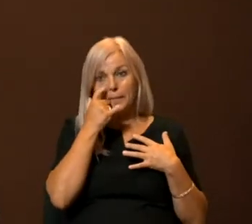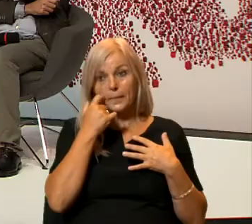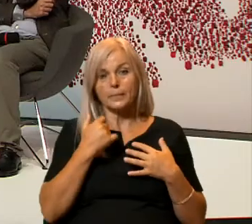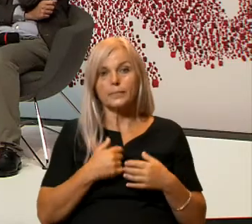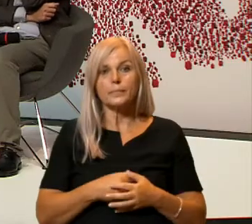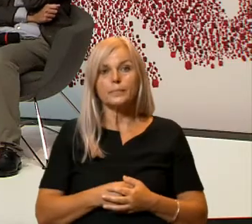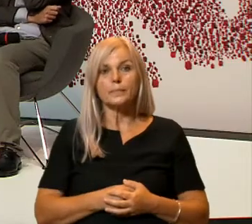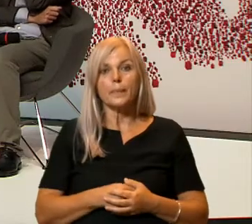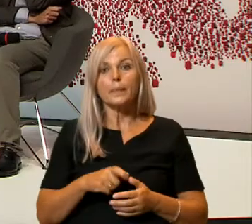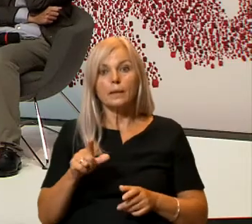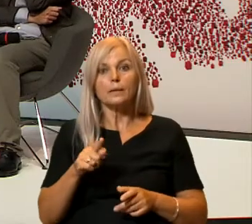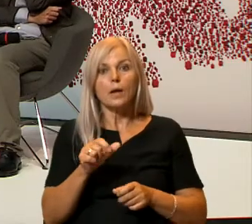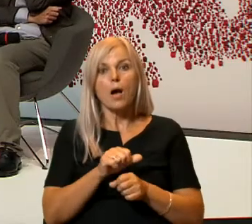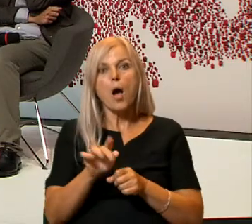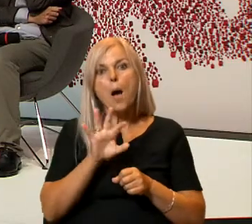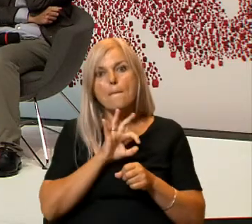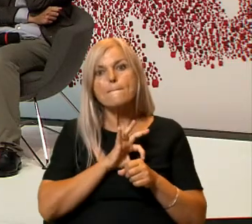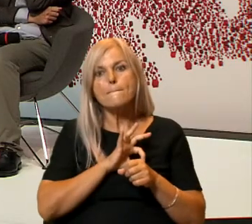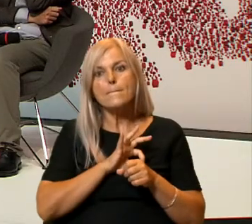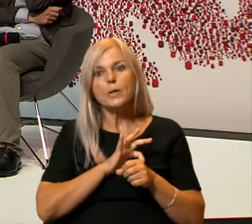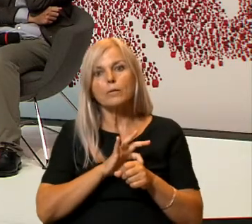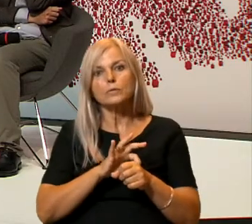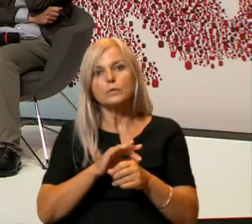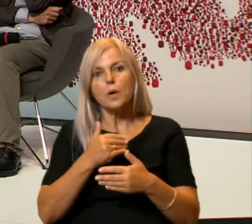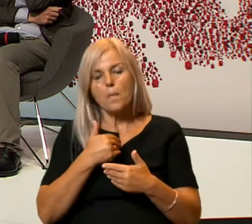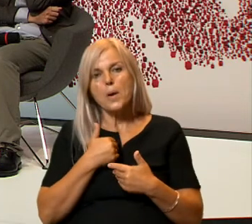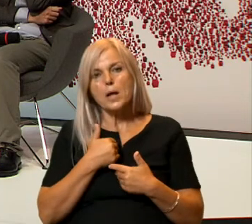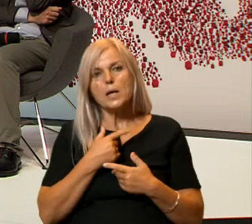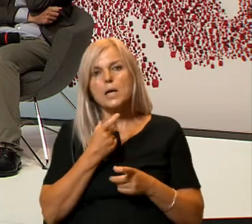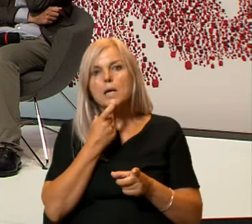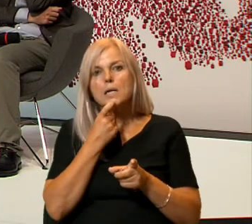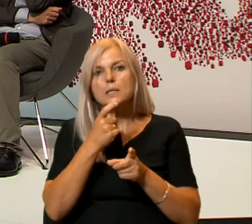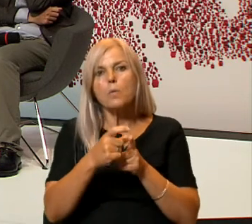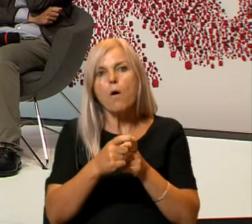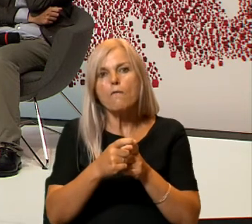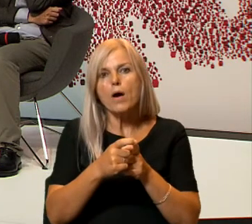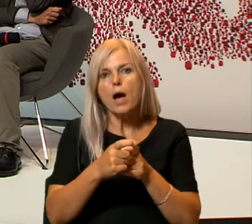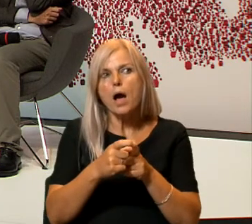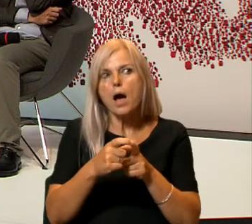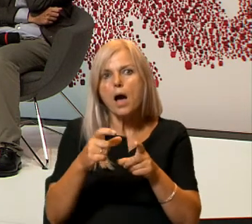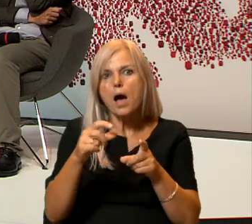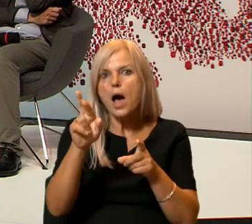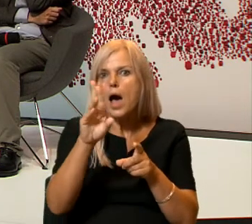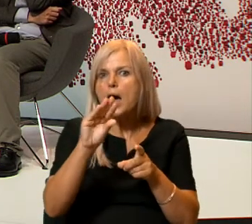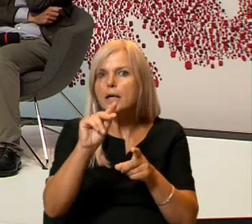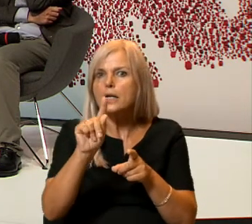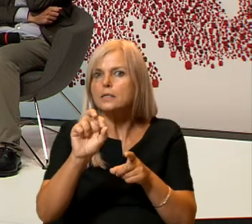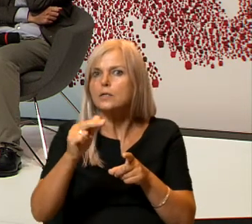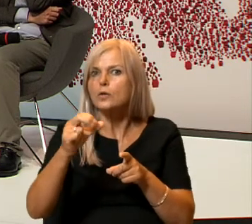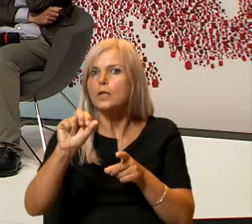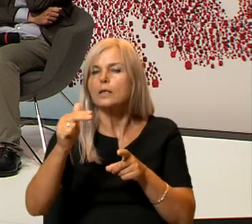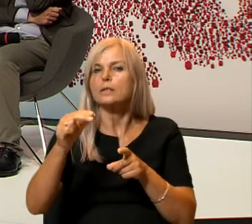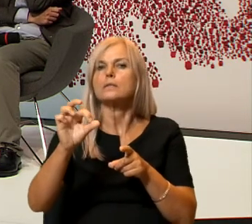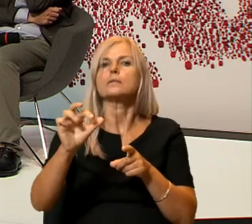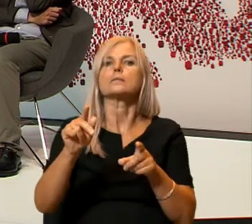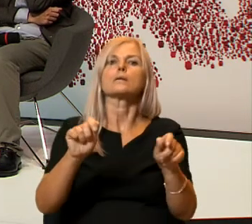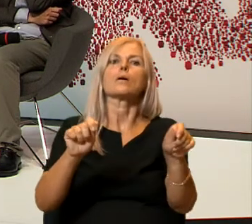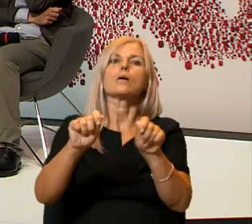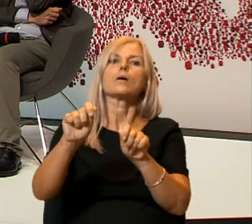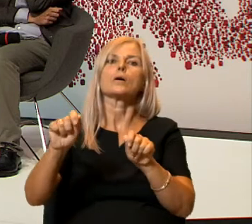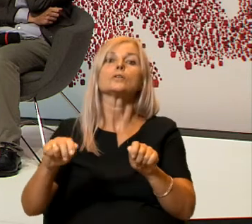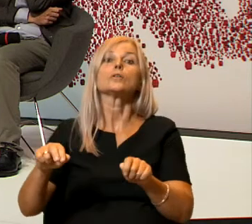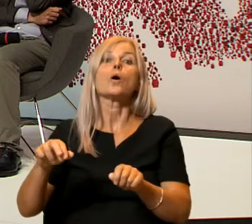I to prowadzi mnie do samego słowa rezonans, które to przez Rousseau